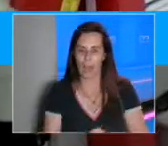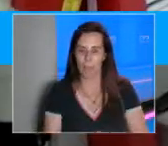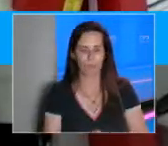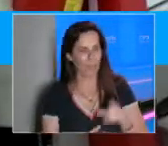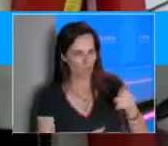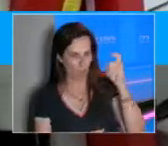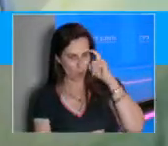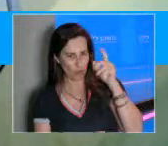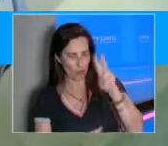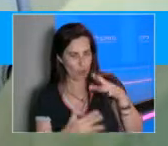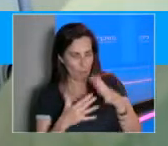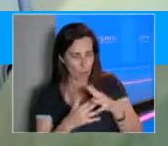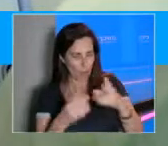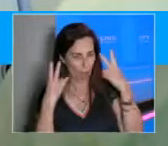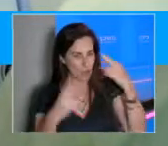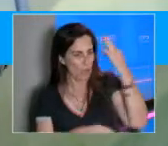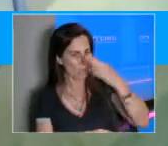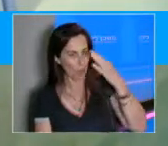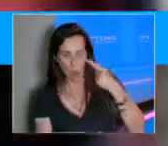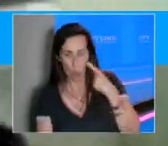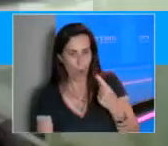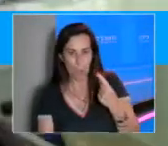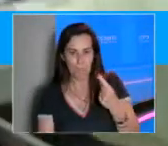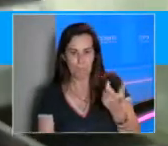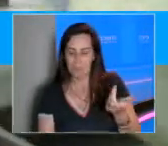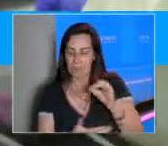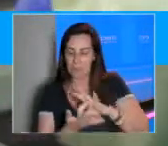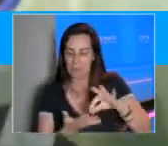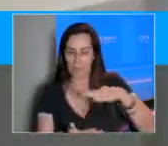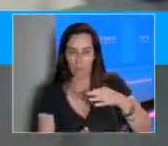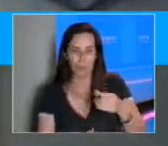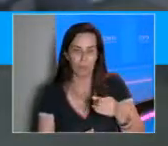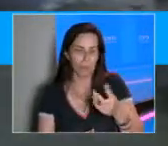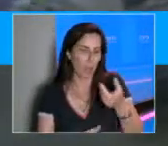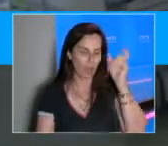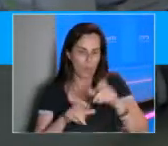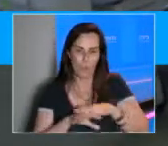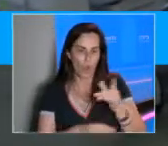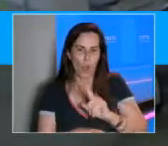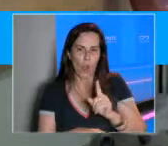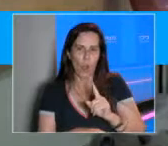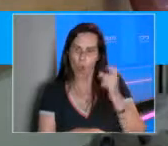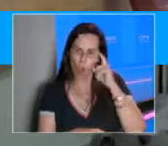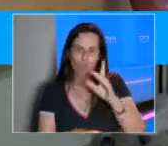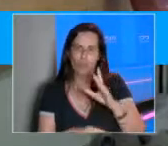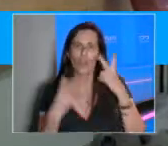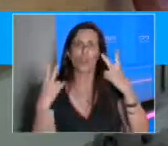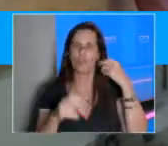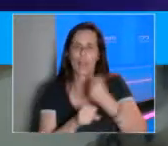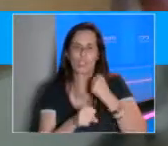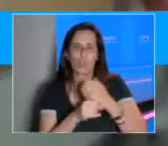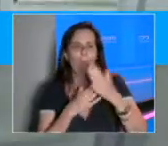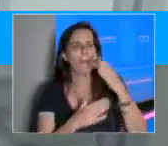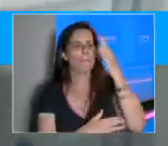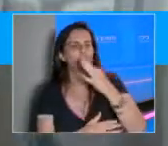אתה חושב שיש לבדיקות חשיבות? כי אנחנו רואים שנציגים במשרד הבריאות, הדרג המקצועי, לא היה סבור שיש